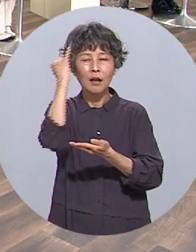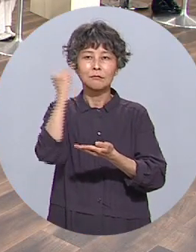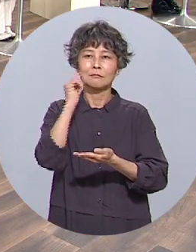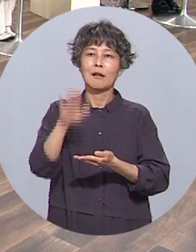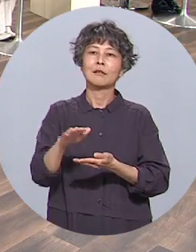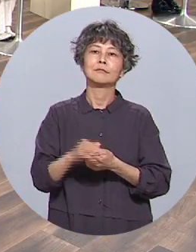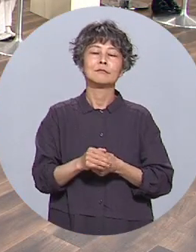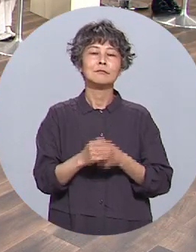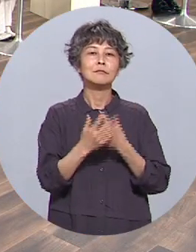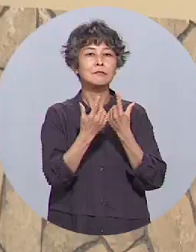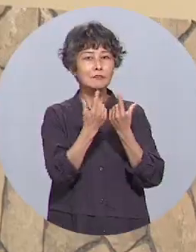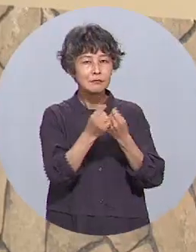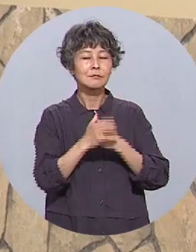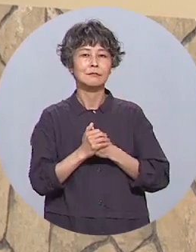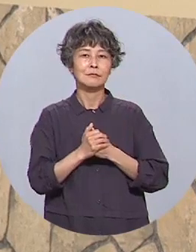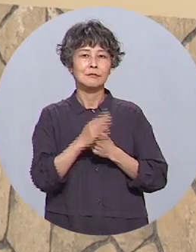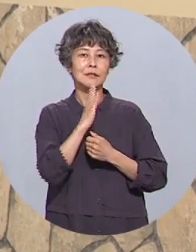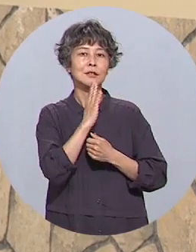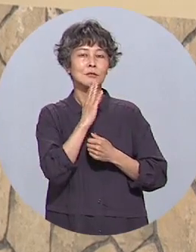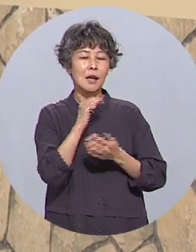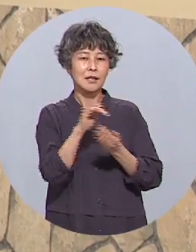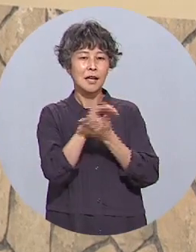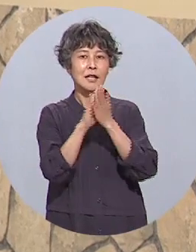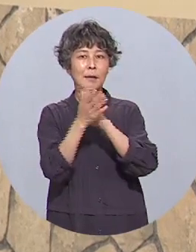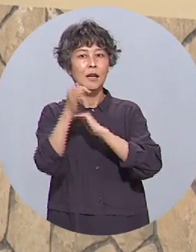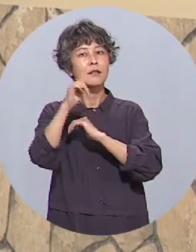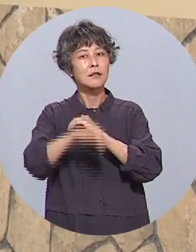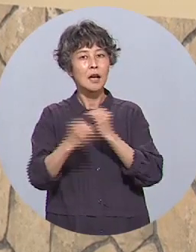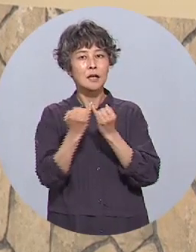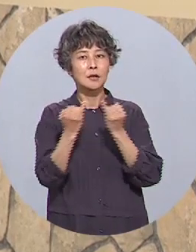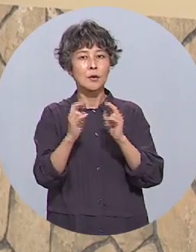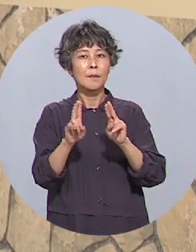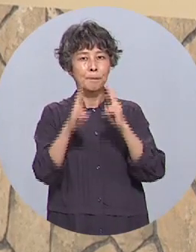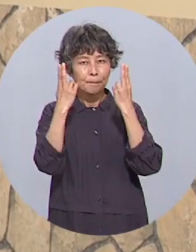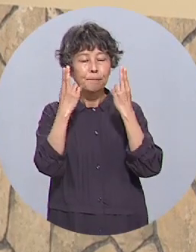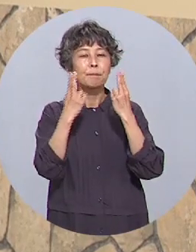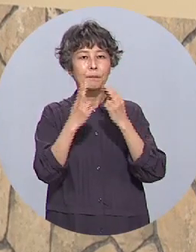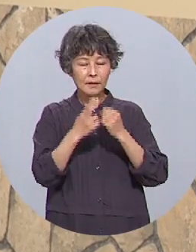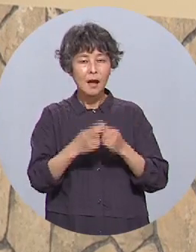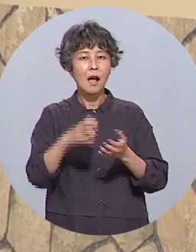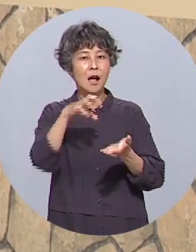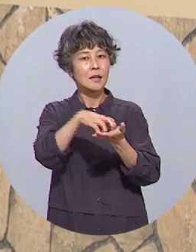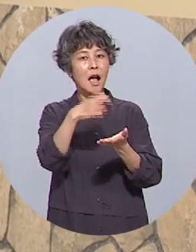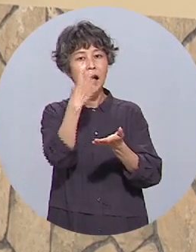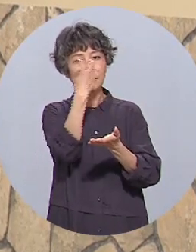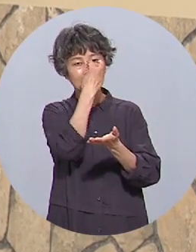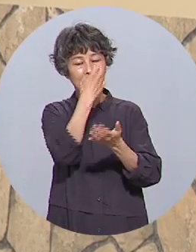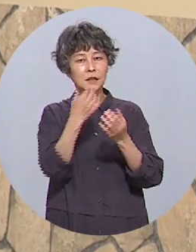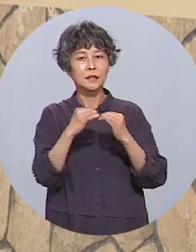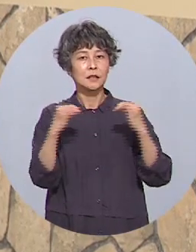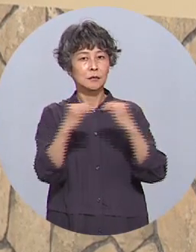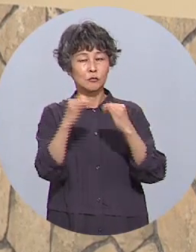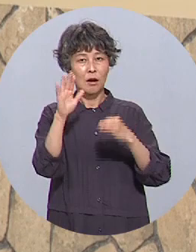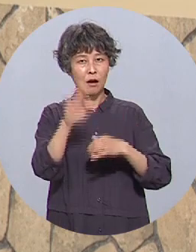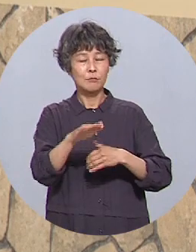ね。 はい、それですね。で実は埼玉県警には女性警察官だけで構成された鑑識チームがあるんです。地